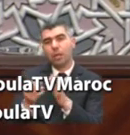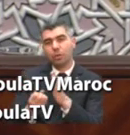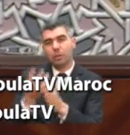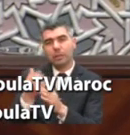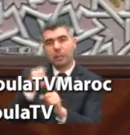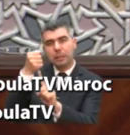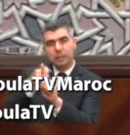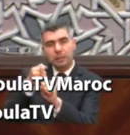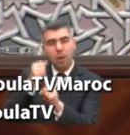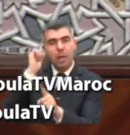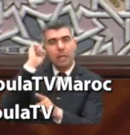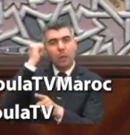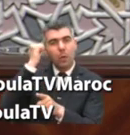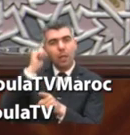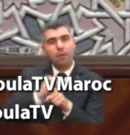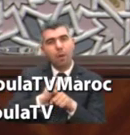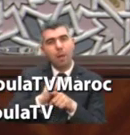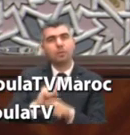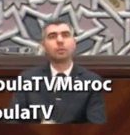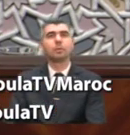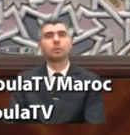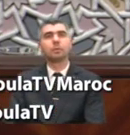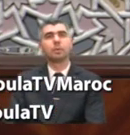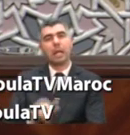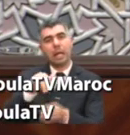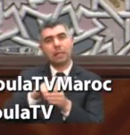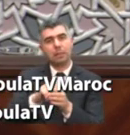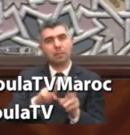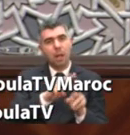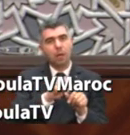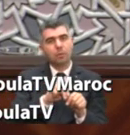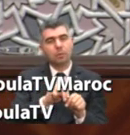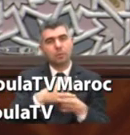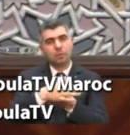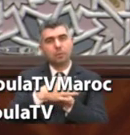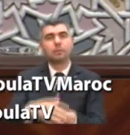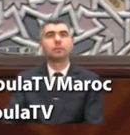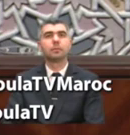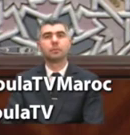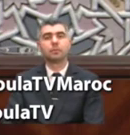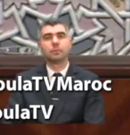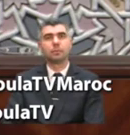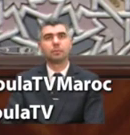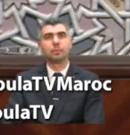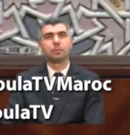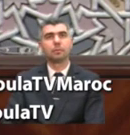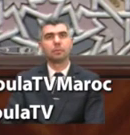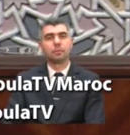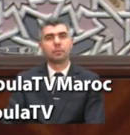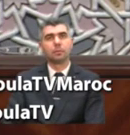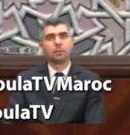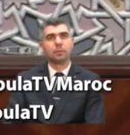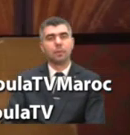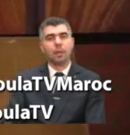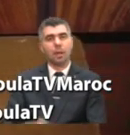قطاع التكوين المهني للسيدات والسادة النواب المحترمين من فريق التجمع الدستوري. تفضلوا السيد النائب المحترم. السيد